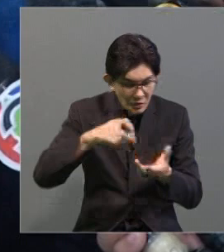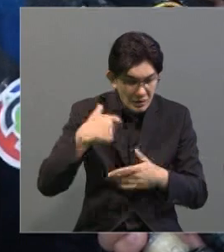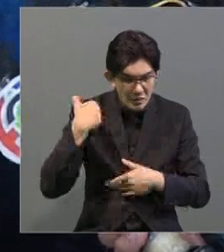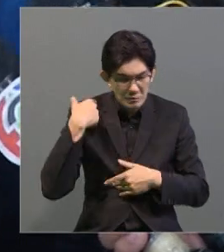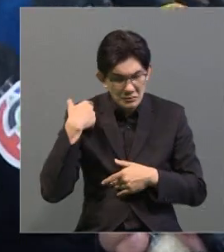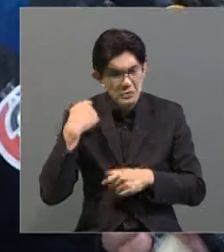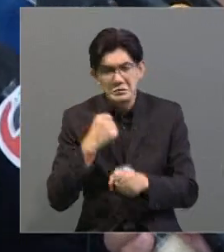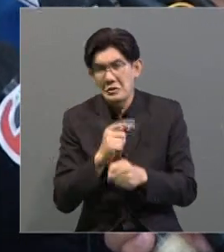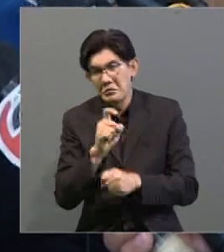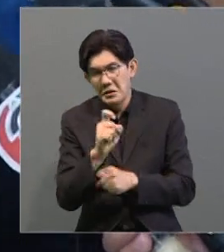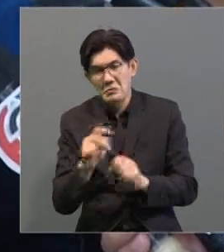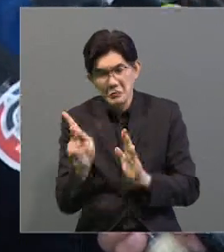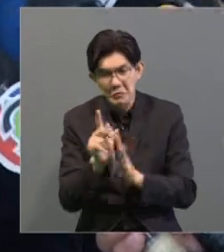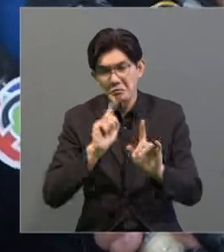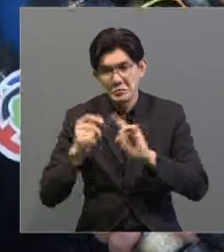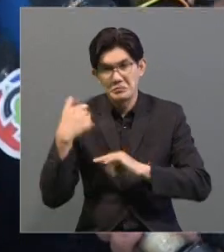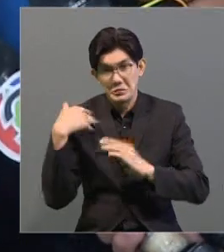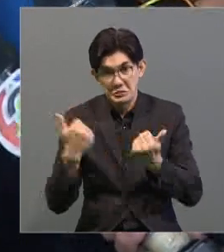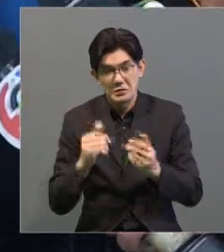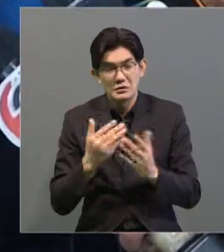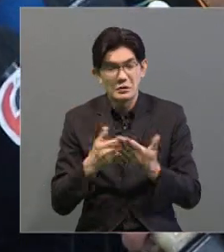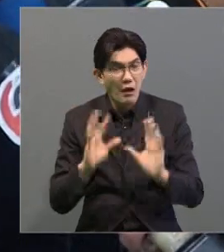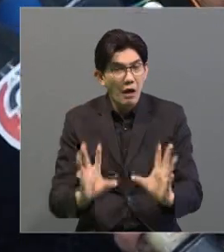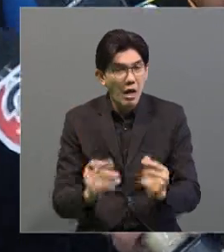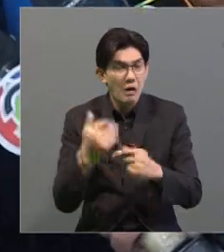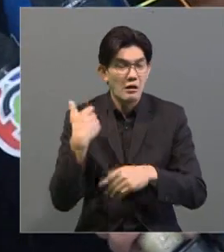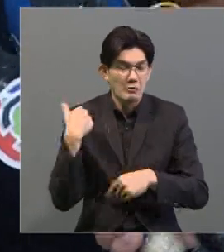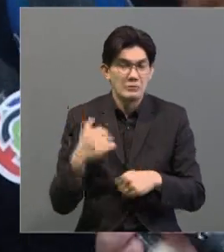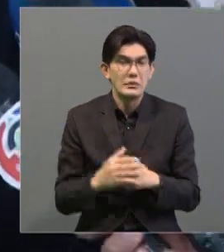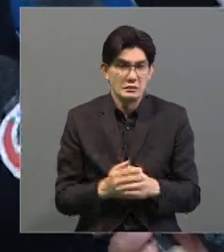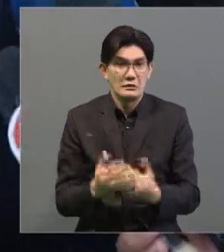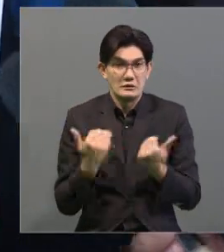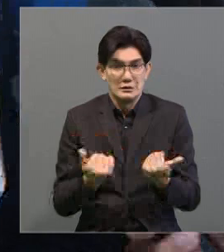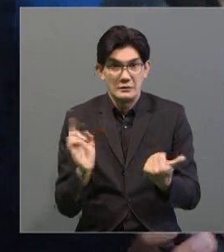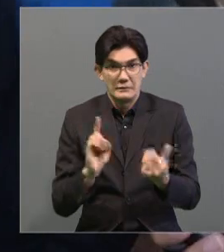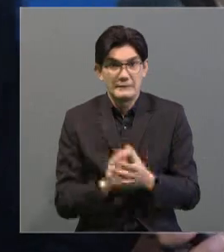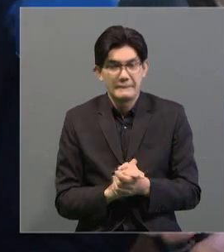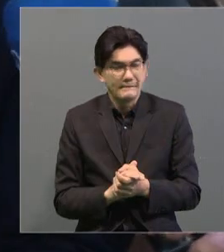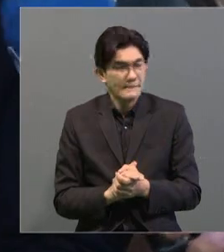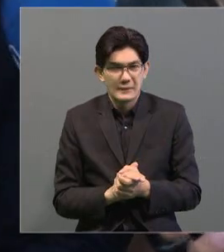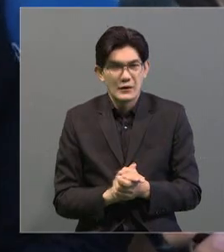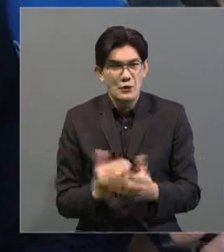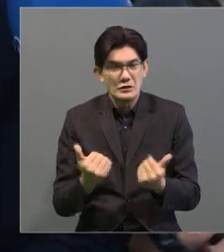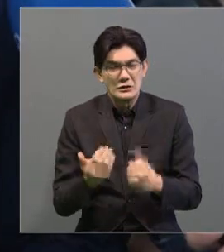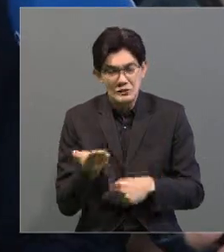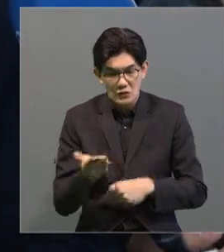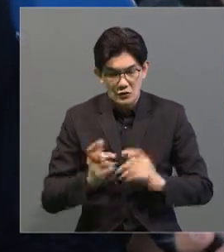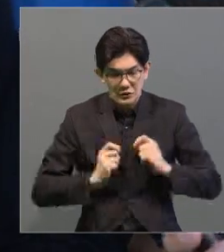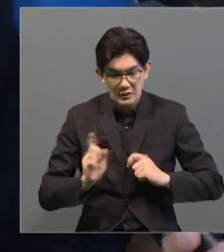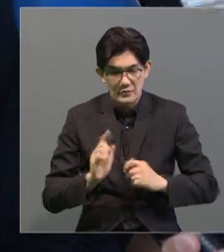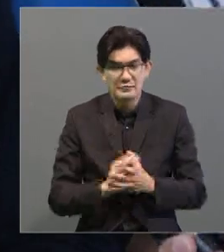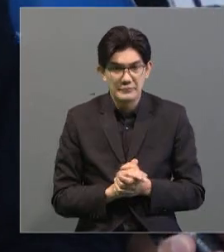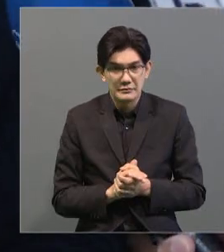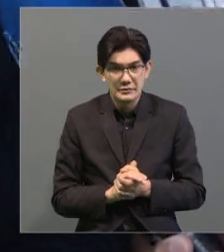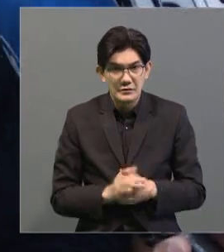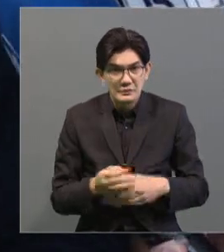งื่อนไขต่างๆนานาสุดท้ายนี่สูญเงินไปเลย แล้วอีกคนนึงเนี่ยคือแบบมันแสบมากเลยนะต้องขออนุญาต